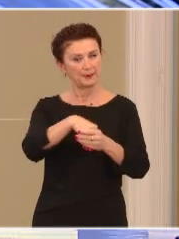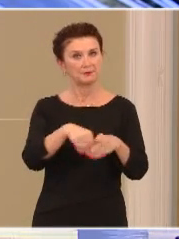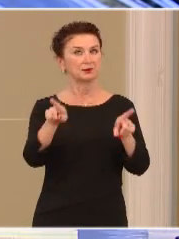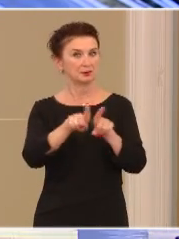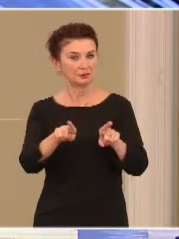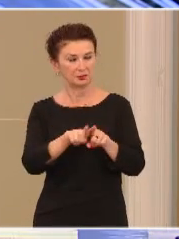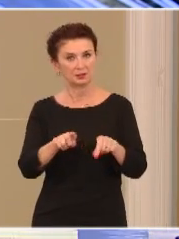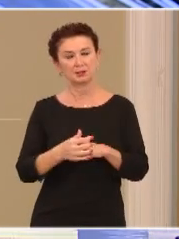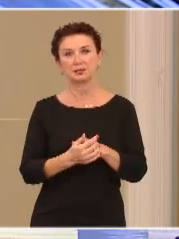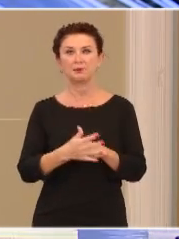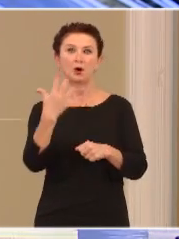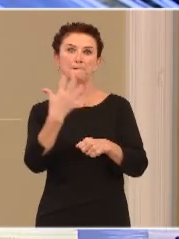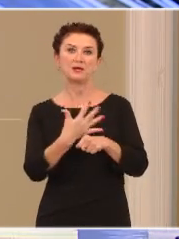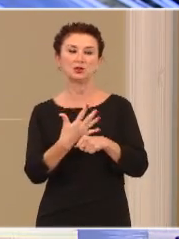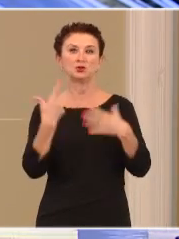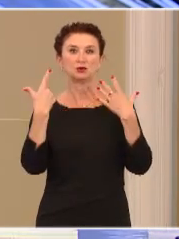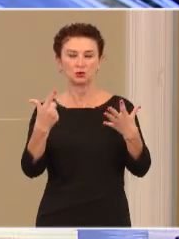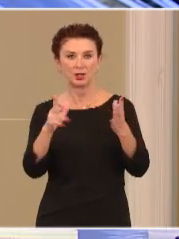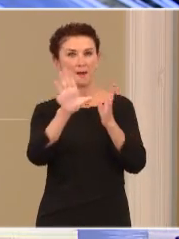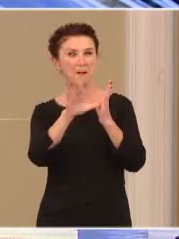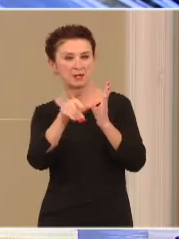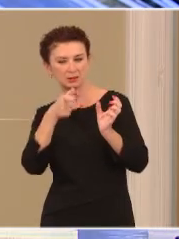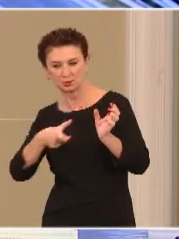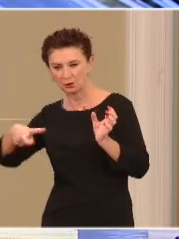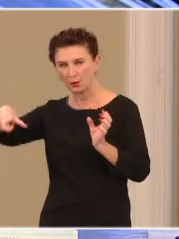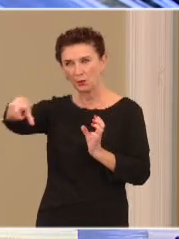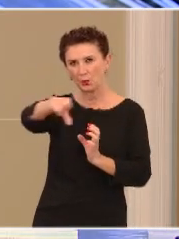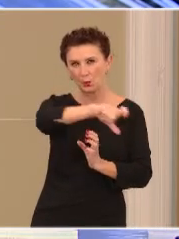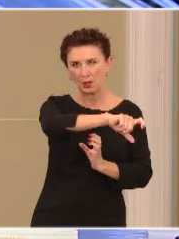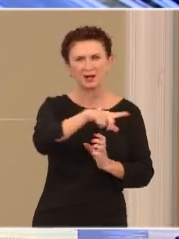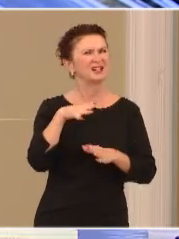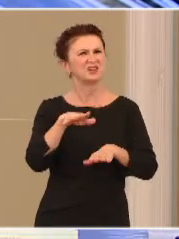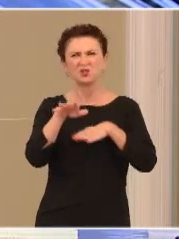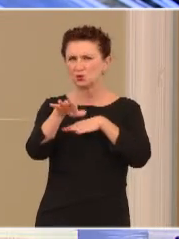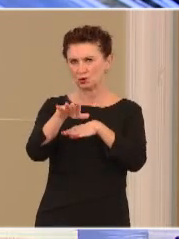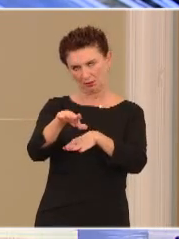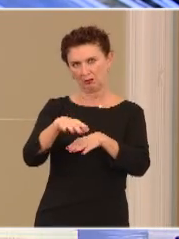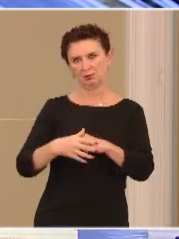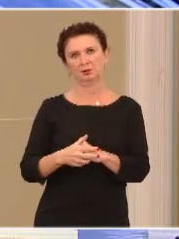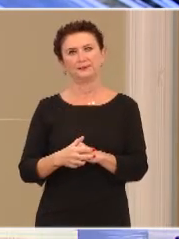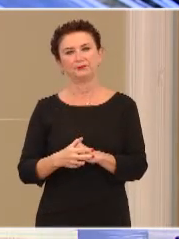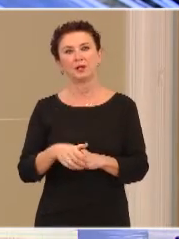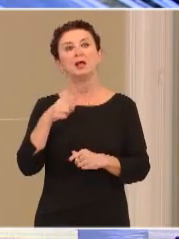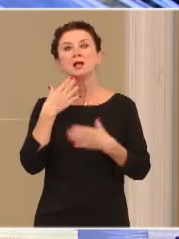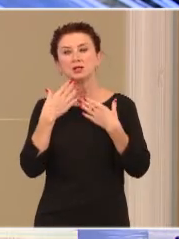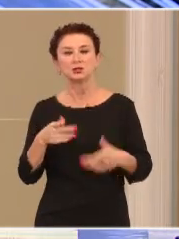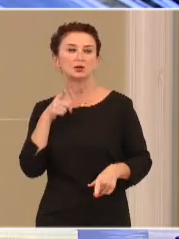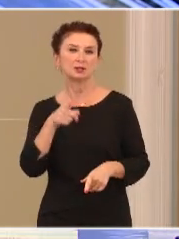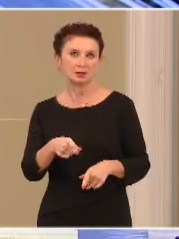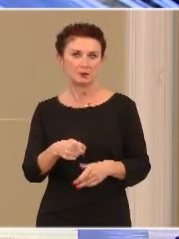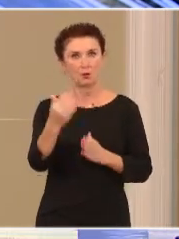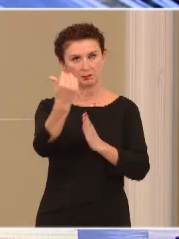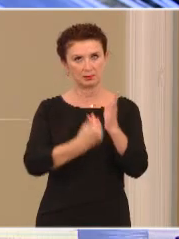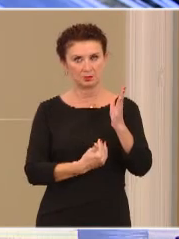57 obwodnic miast najbardziej obciążonych ruchem. Dzięki tym inwestycjom, dzięki temu